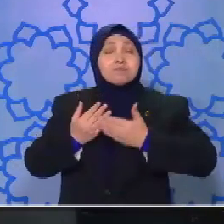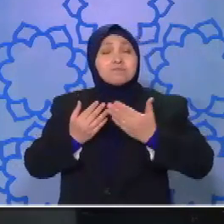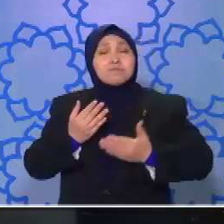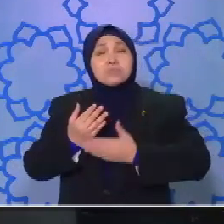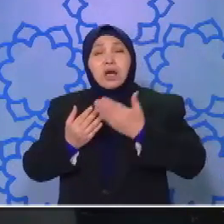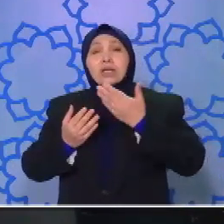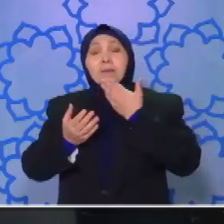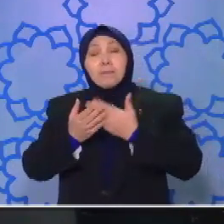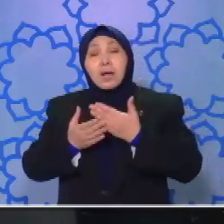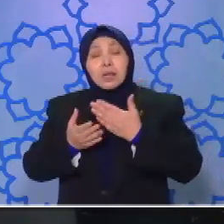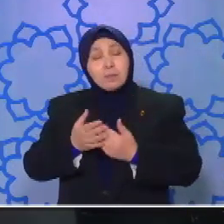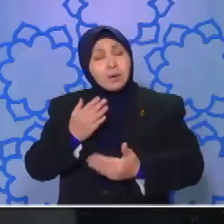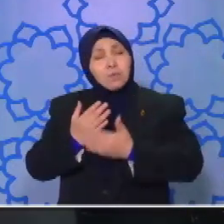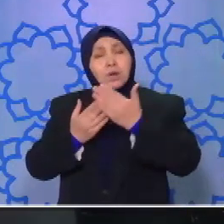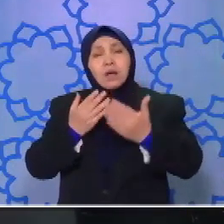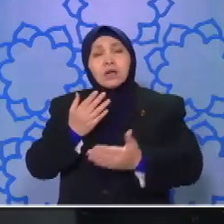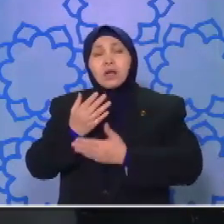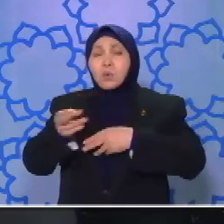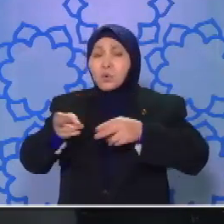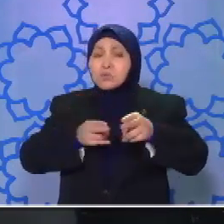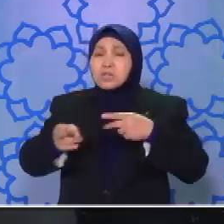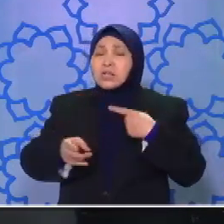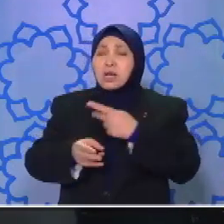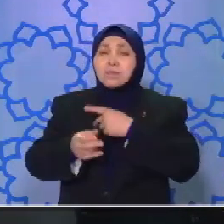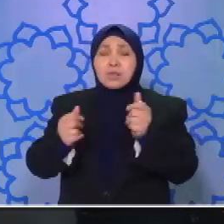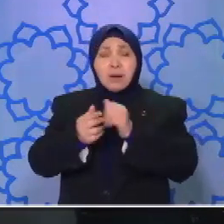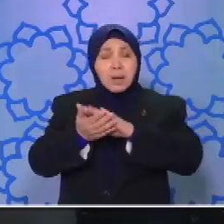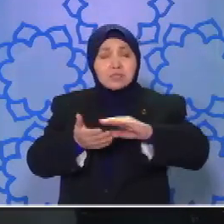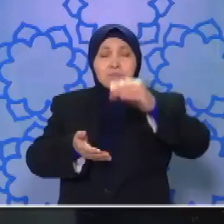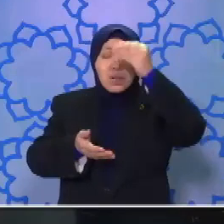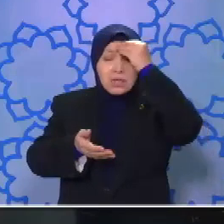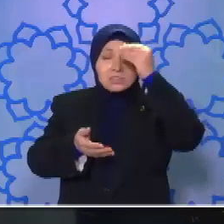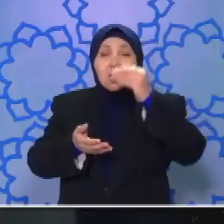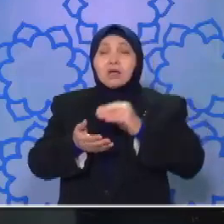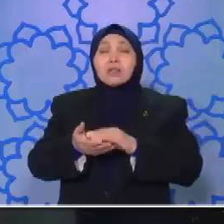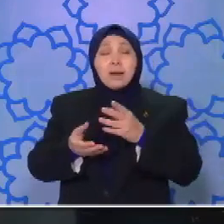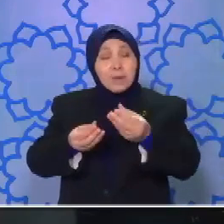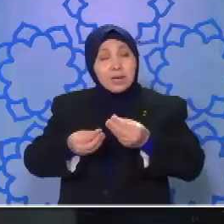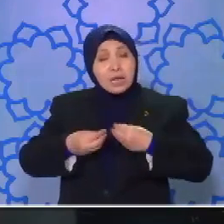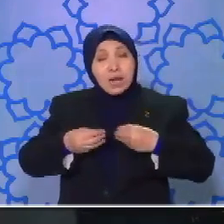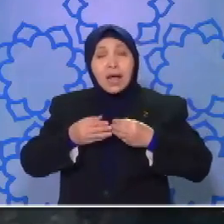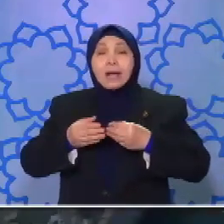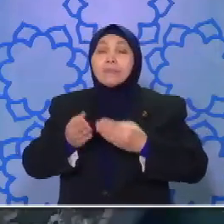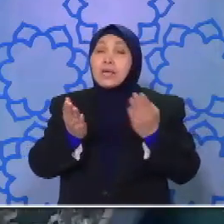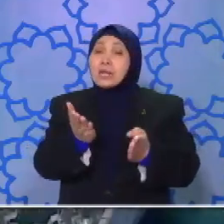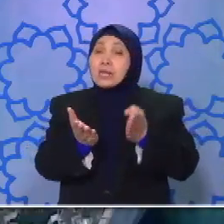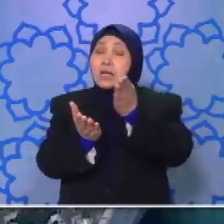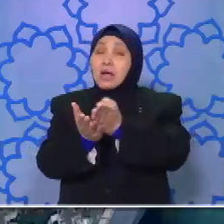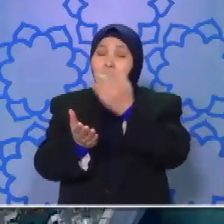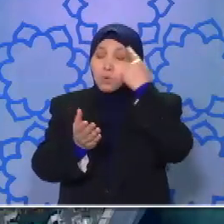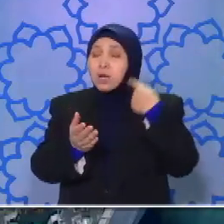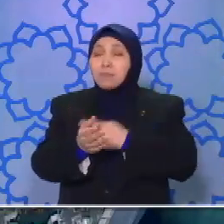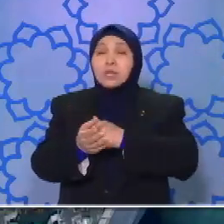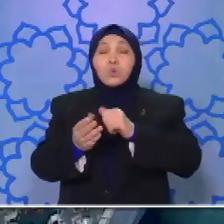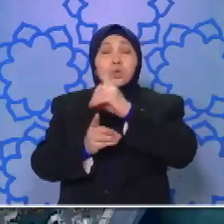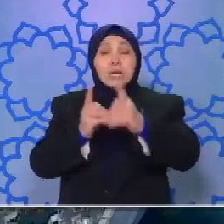Ya Allah, permudahkanlah urusan kami dalam menuntut ilmu, ya Allah. Dan ya Allah, berikanlah kejayaan kami dunia dan di hari akhirat,